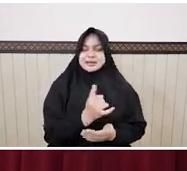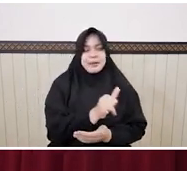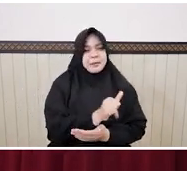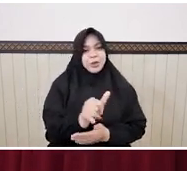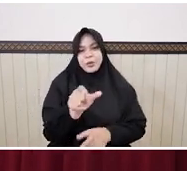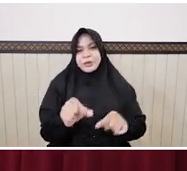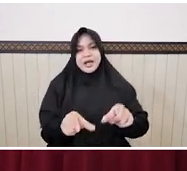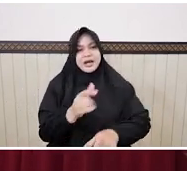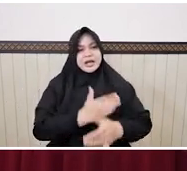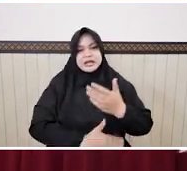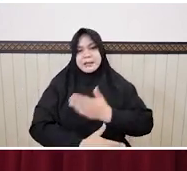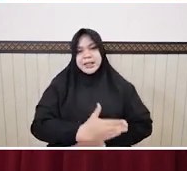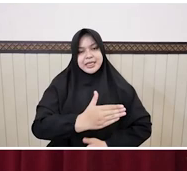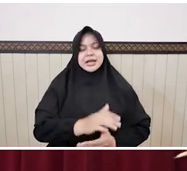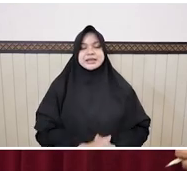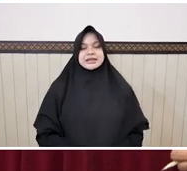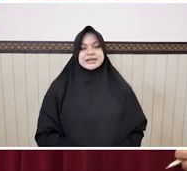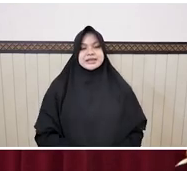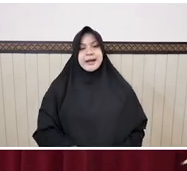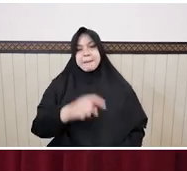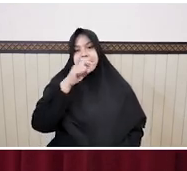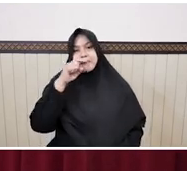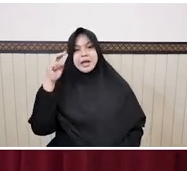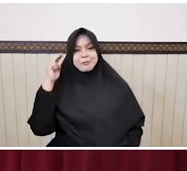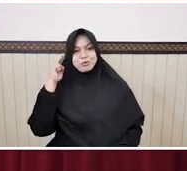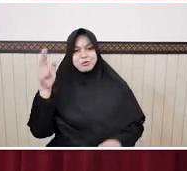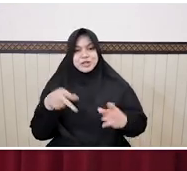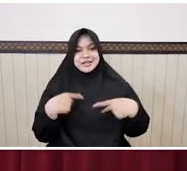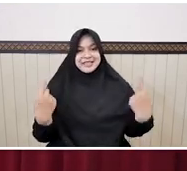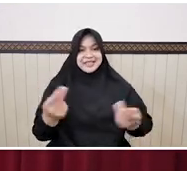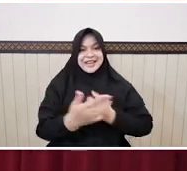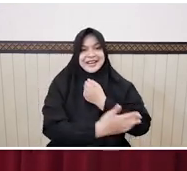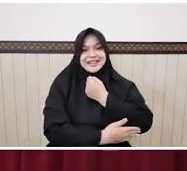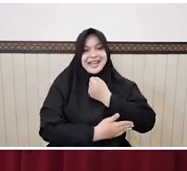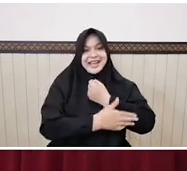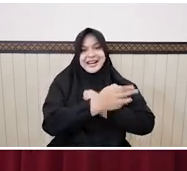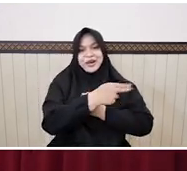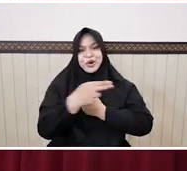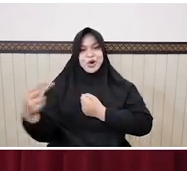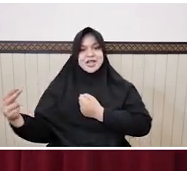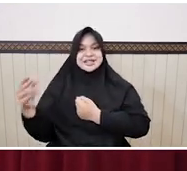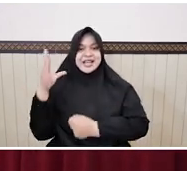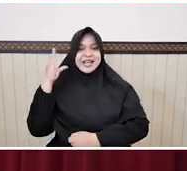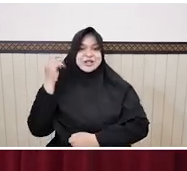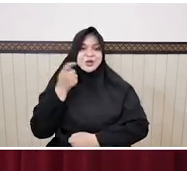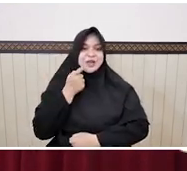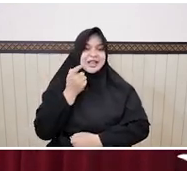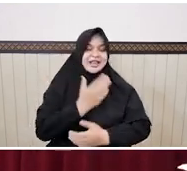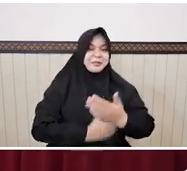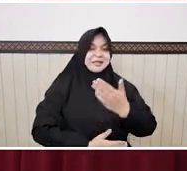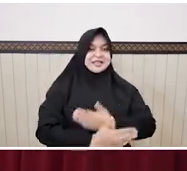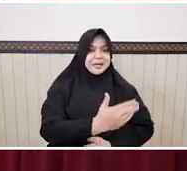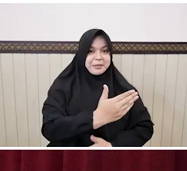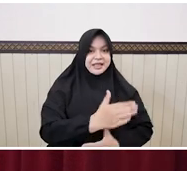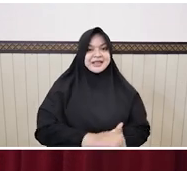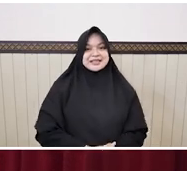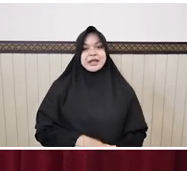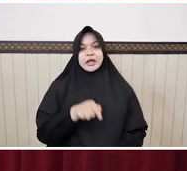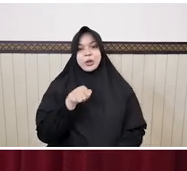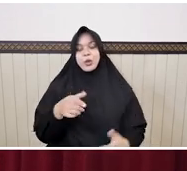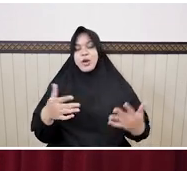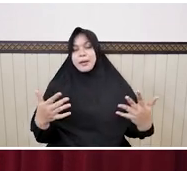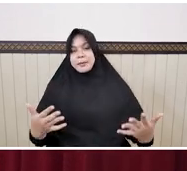Bapak Ibu bagi kita negara Indonesia isu di penyandang disabilitas itu